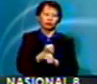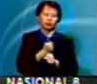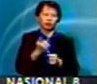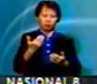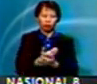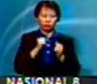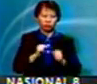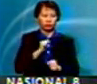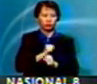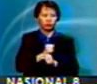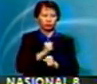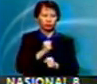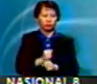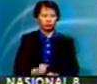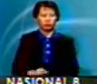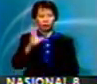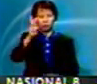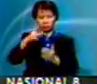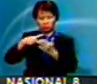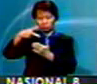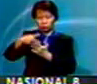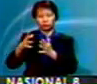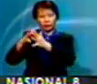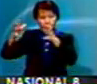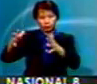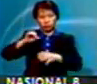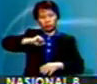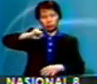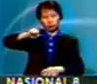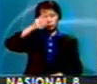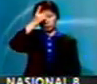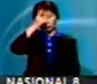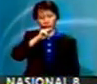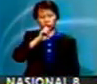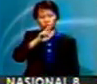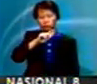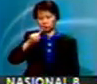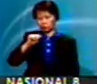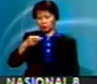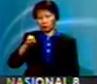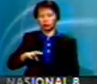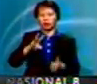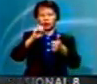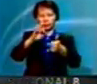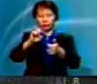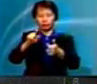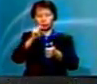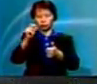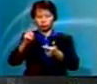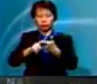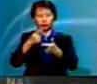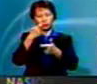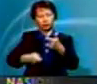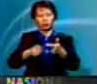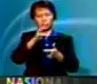kerja. Enam lagi projek besar yang diperjuangkan Allahyarham Datuk Nur Zahidi ialah MRSM Tumpat dengan